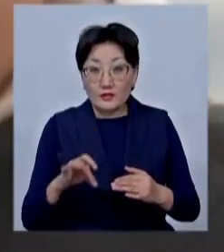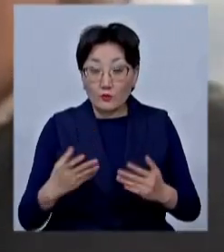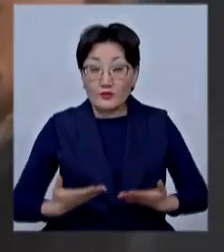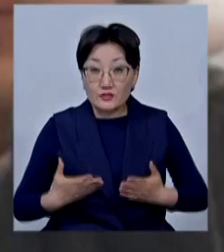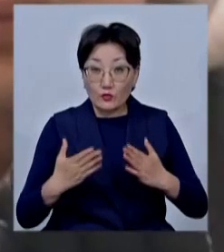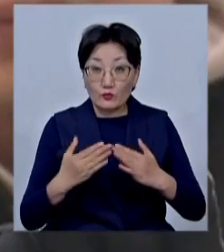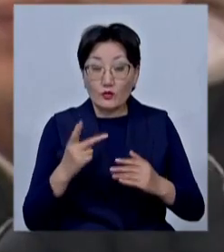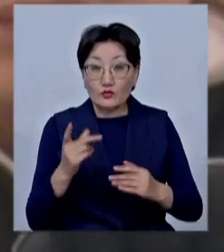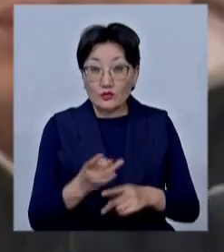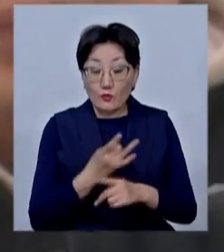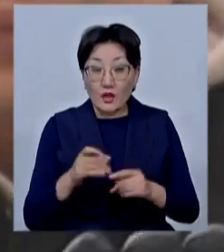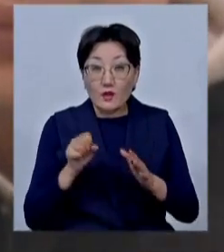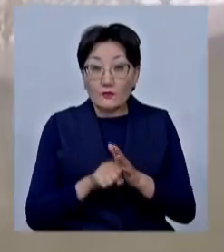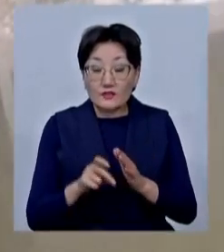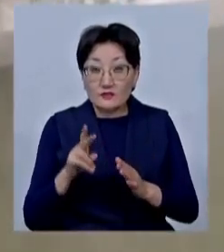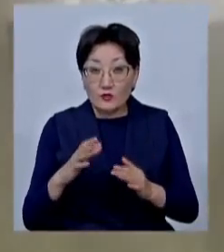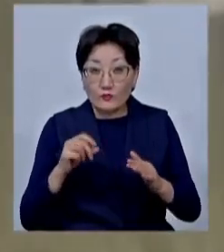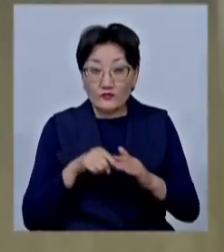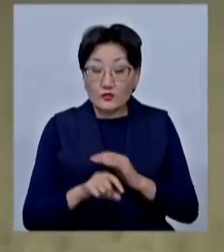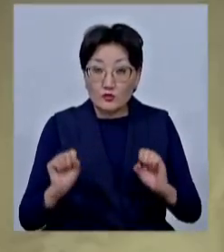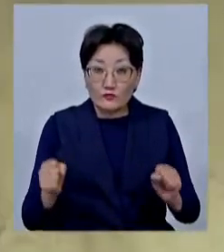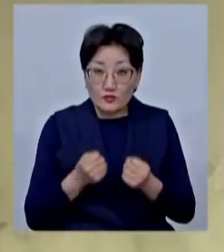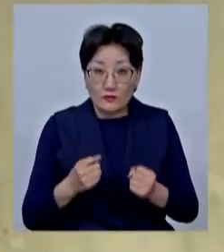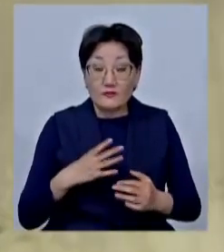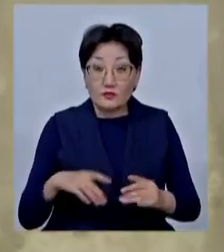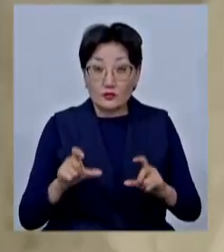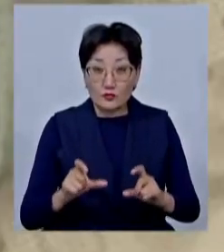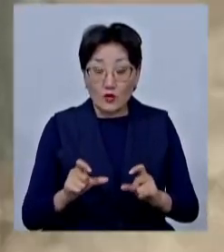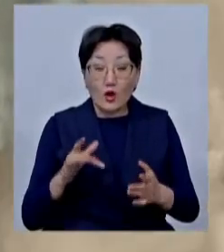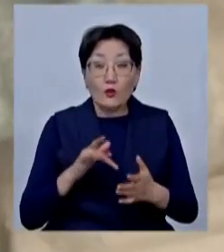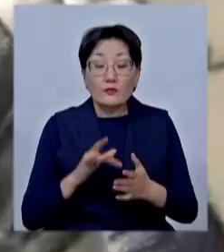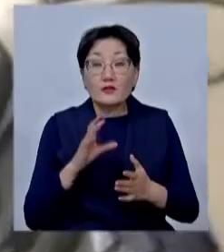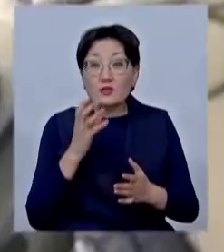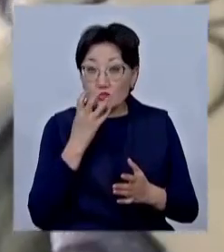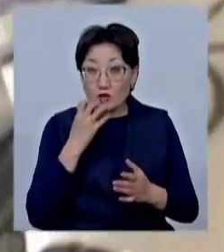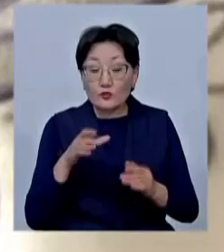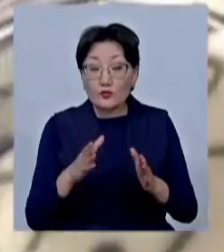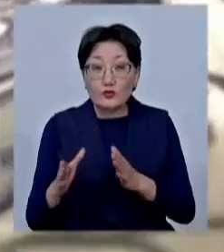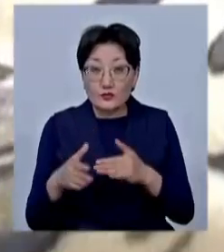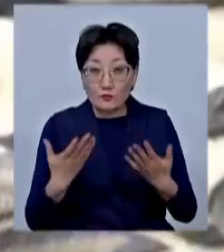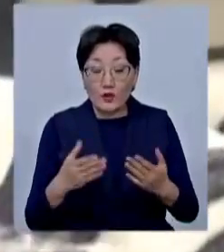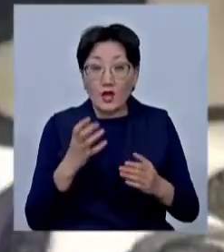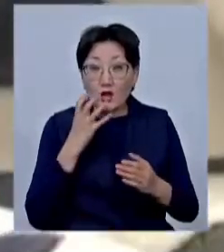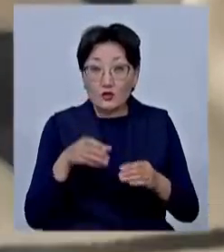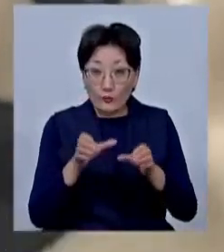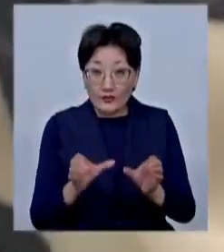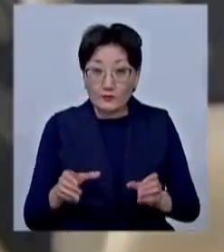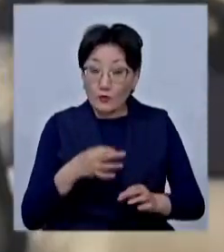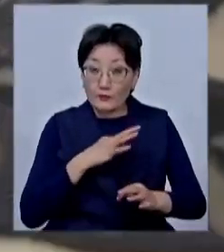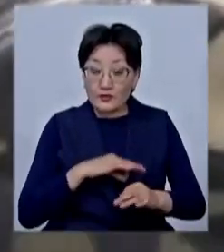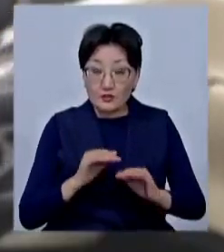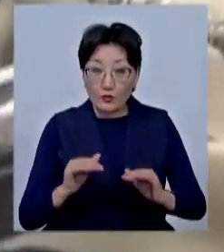тұрғындары осымен үшінші қыс пәтерлерінде тоңып отыруға мәжбүр. Орталық жылыту жүйесі болмағандықтан жылытқыштарды пайдаланады. Балаларының